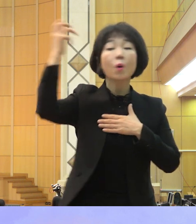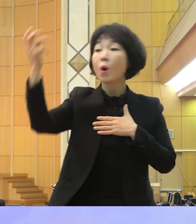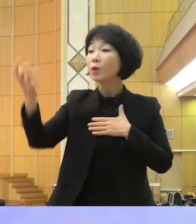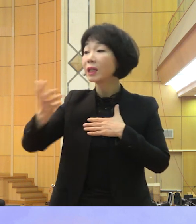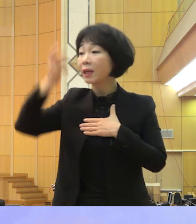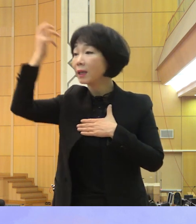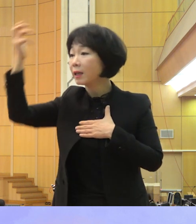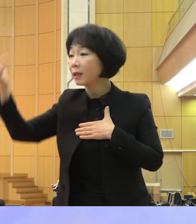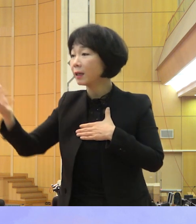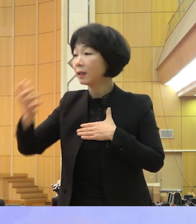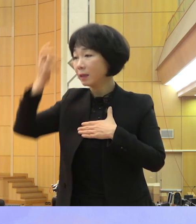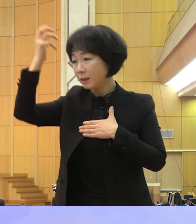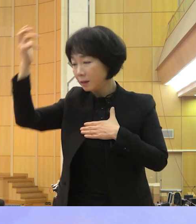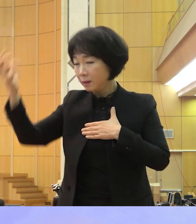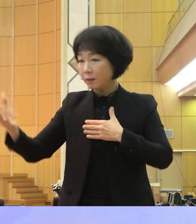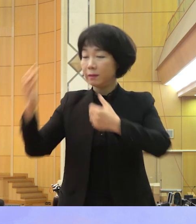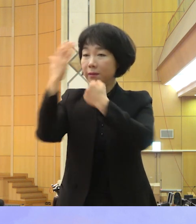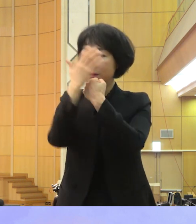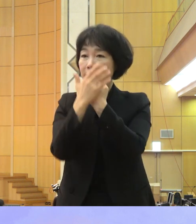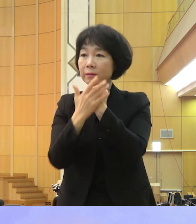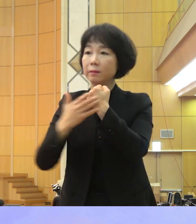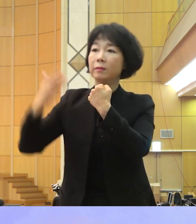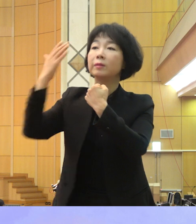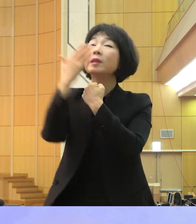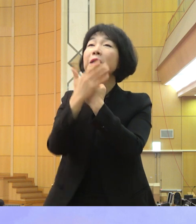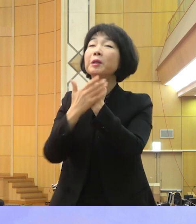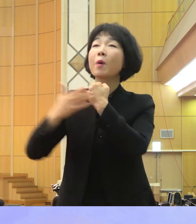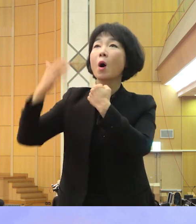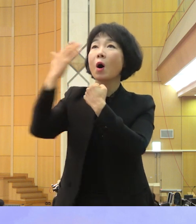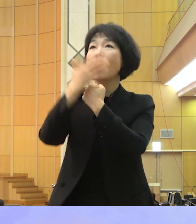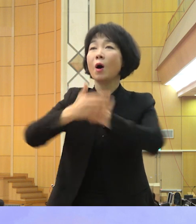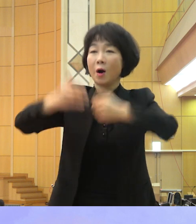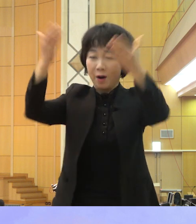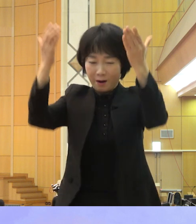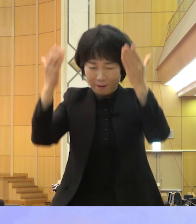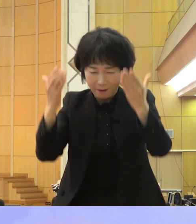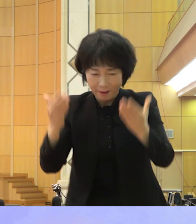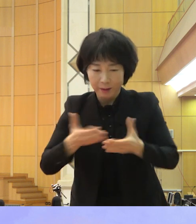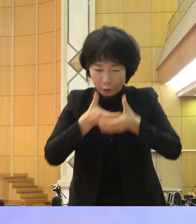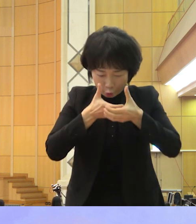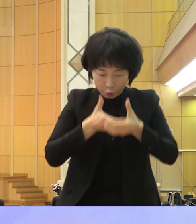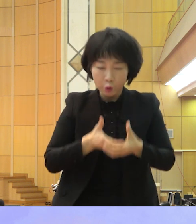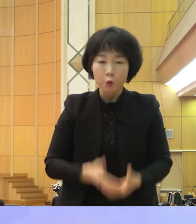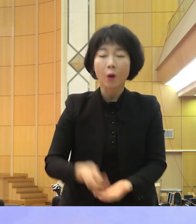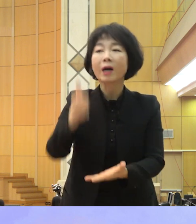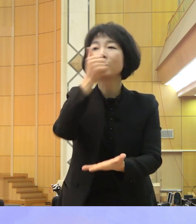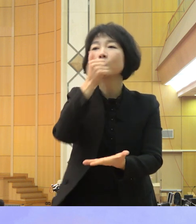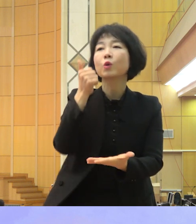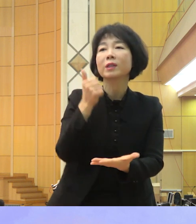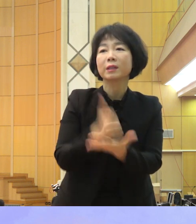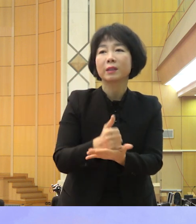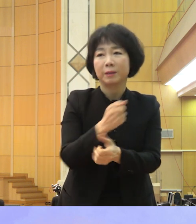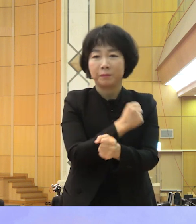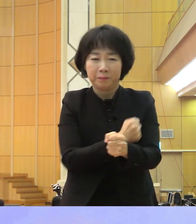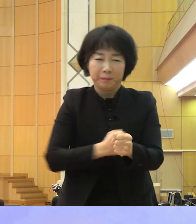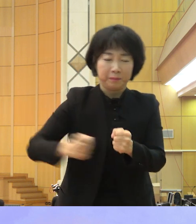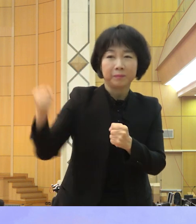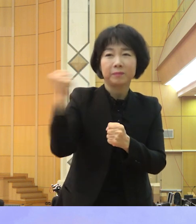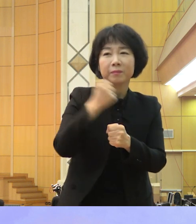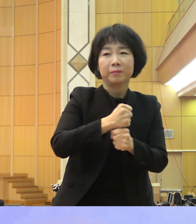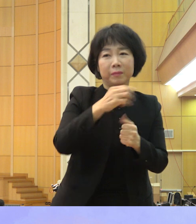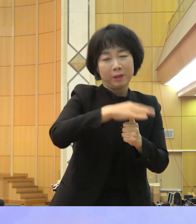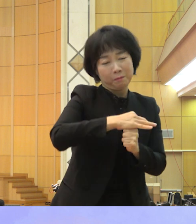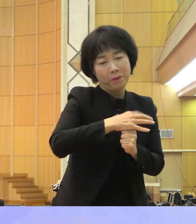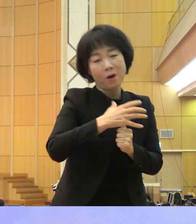내 영혼이 은총 입어, 중한 죄짐